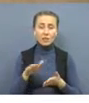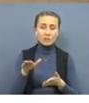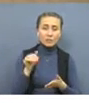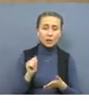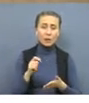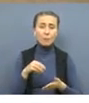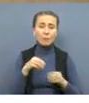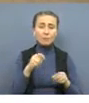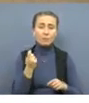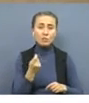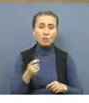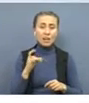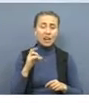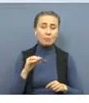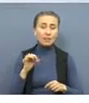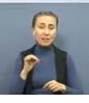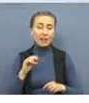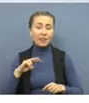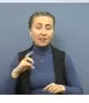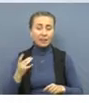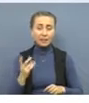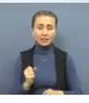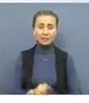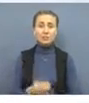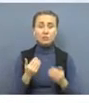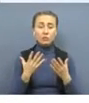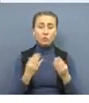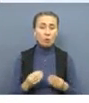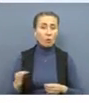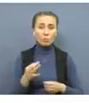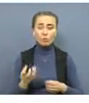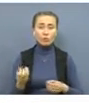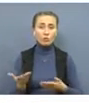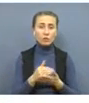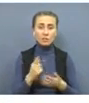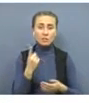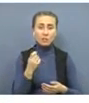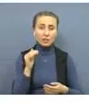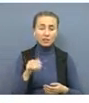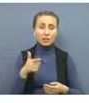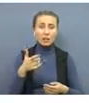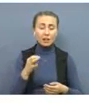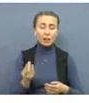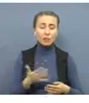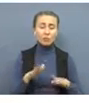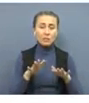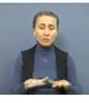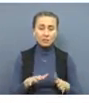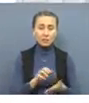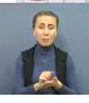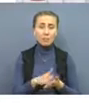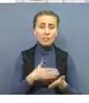овса, ячменя, рапса и льна. На сегодняшний день в области еще не собрано около 100 тысяч гектаров, которые занимают масличные